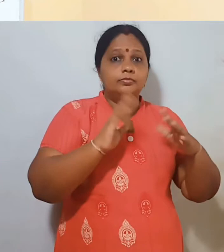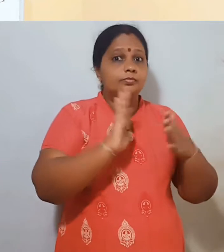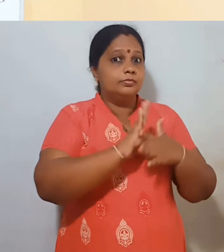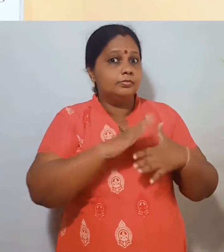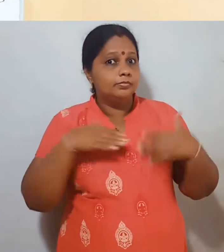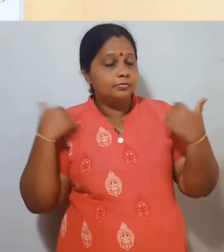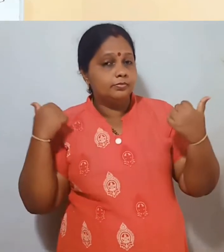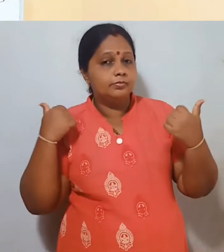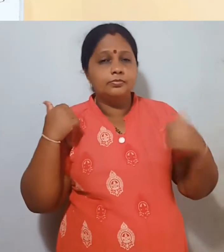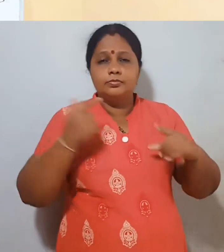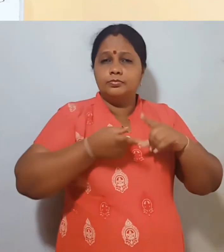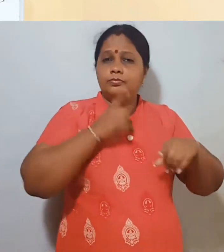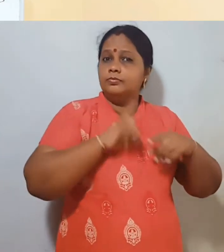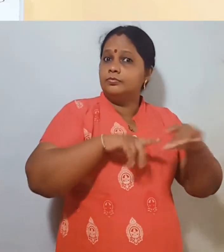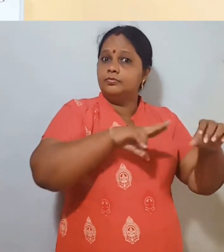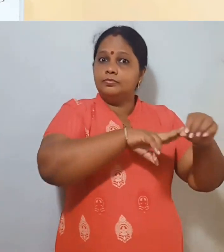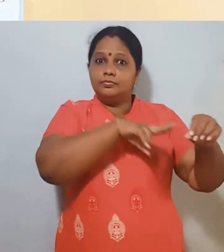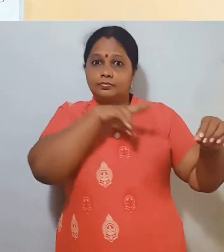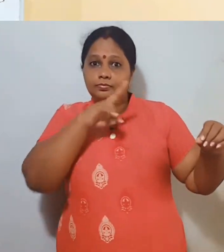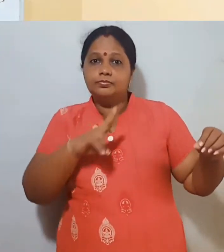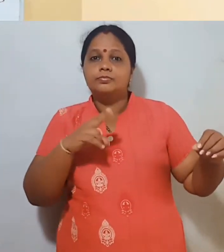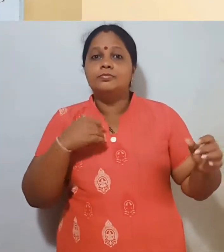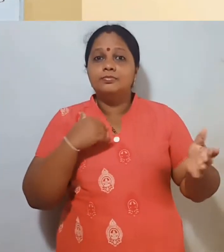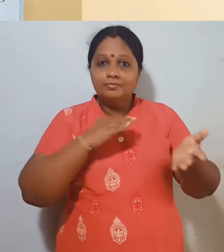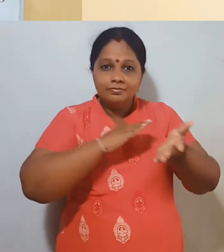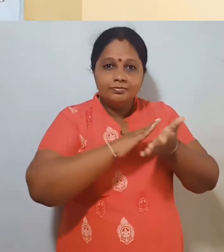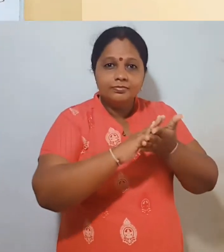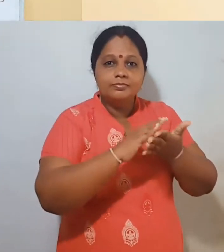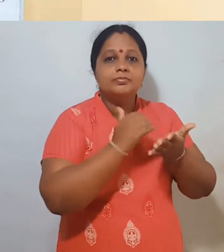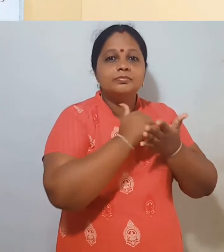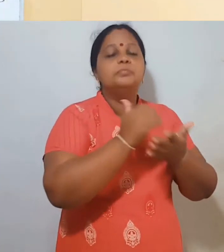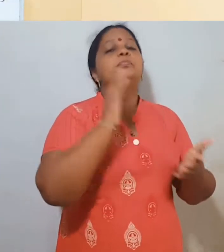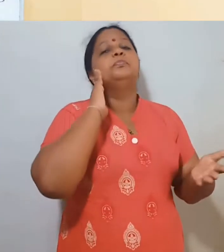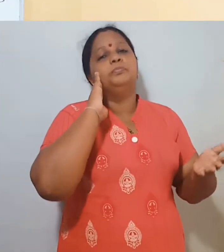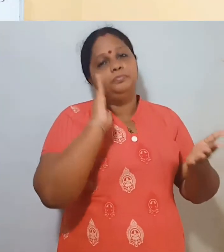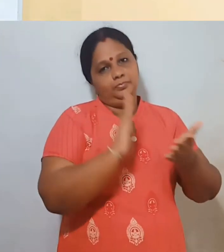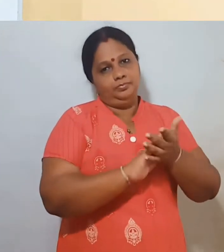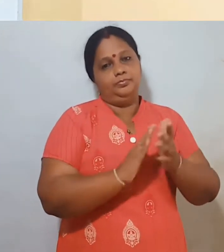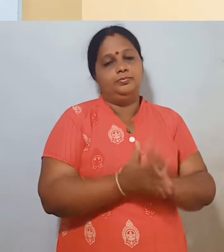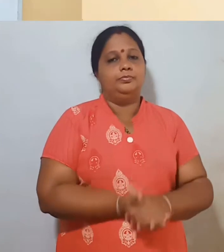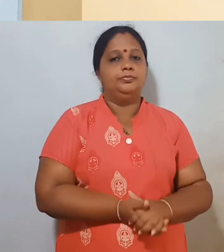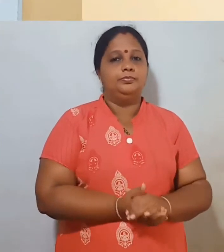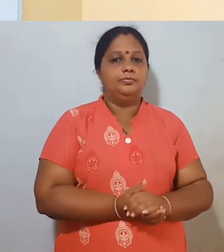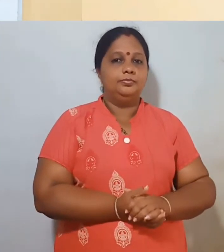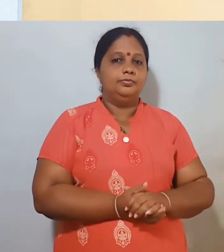சுகமடைகிறதுக்கு, விரைவாக மீண்டு வாரத்துக்கு நம்மளோட முதலுதவி மிச்சம் உதவியாக இருக்கும்.